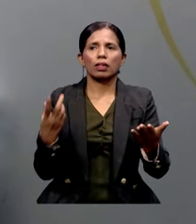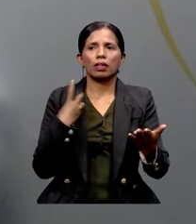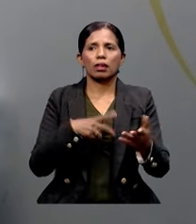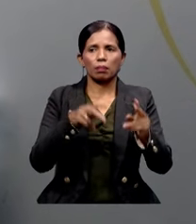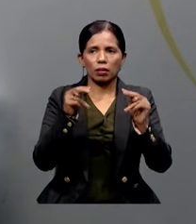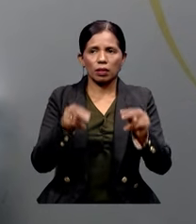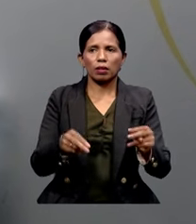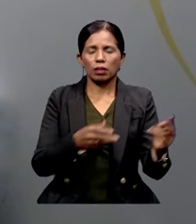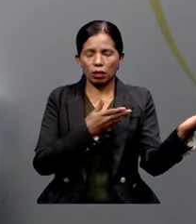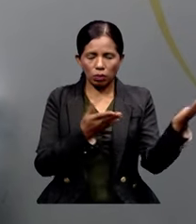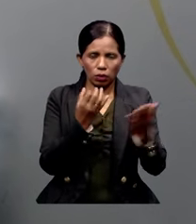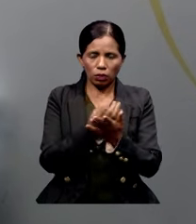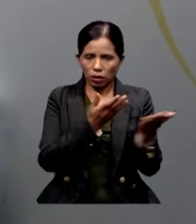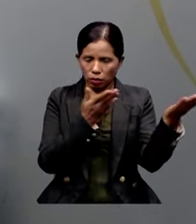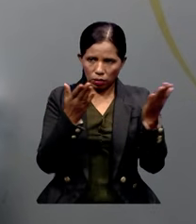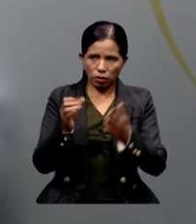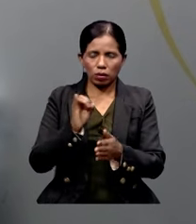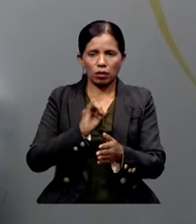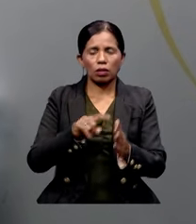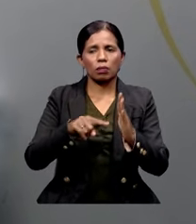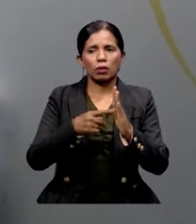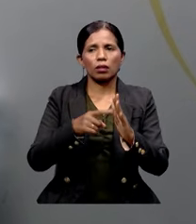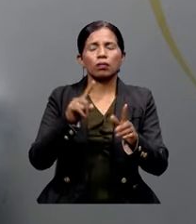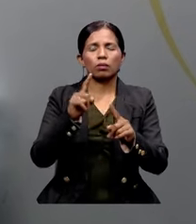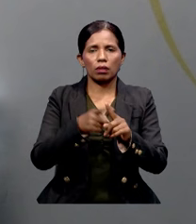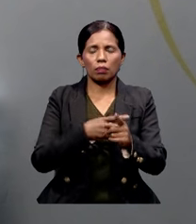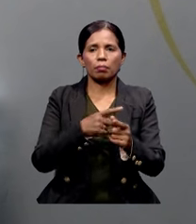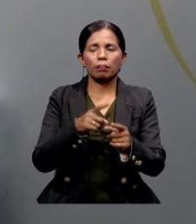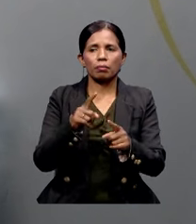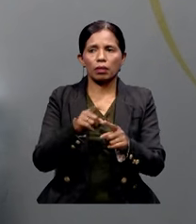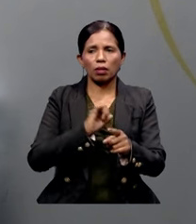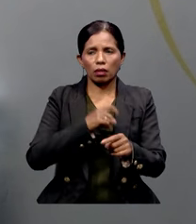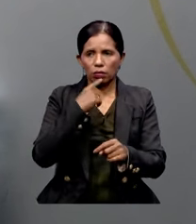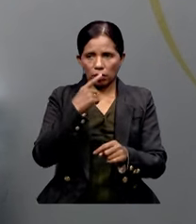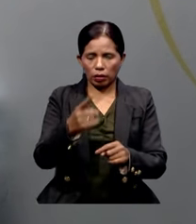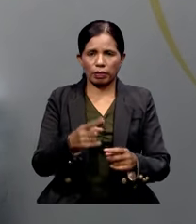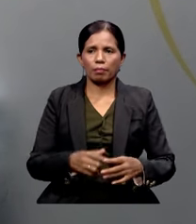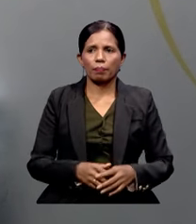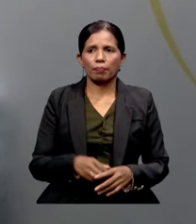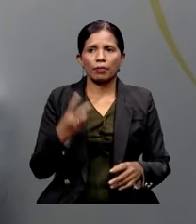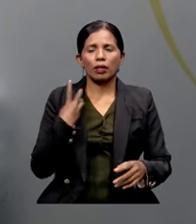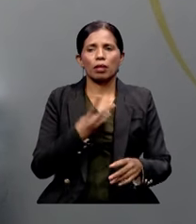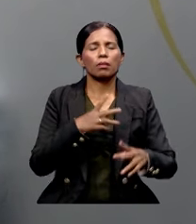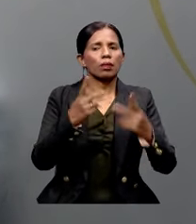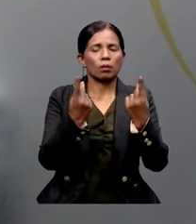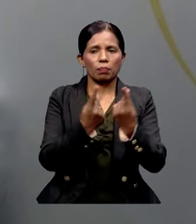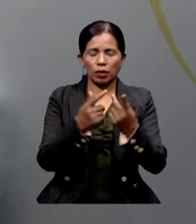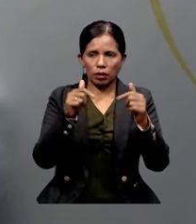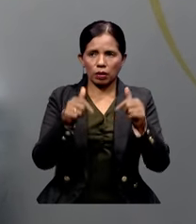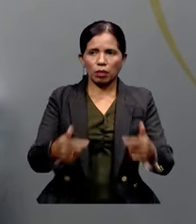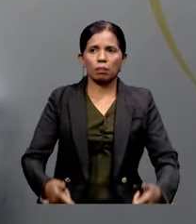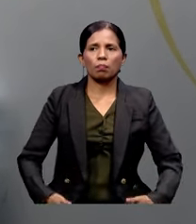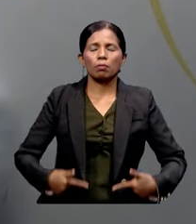osang tama fir fali osang kan hau si inisiu na hau kule bikten kata dia ami kompanya ni mori